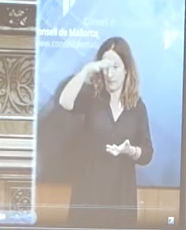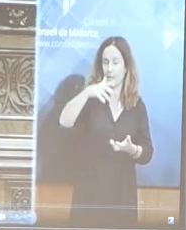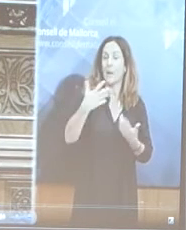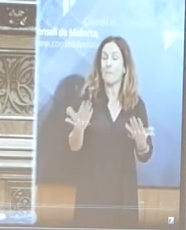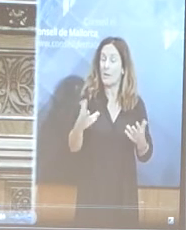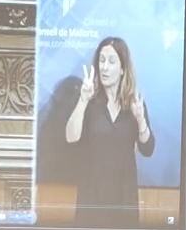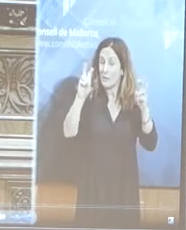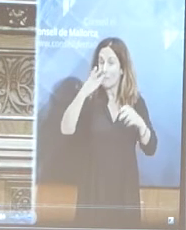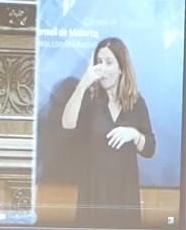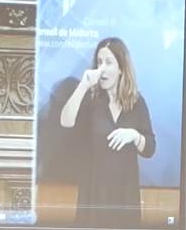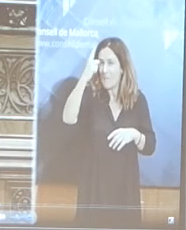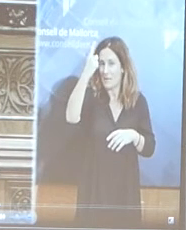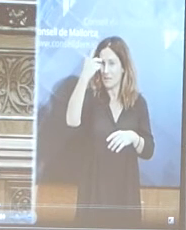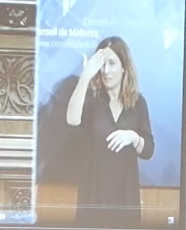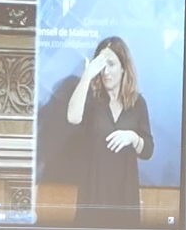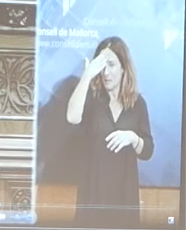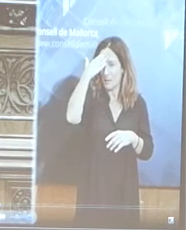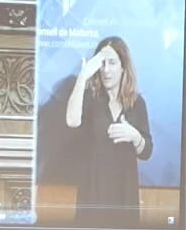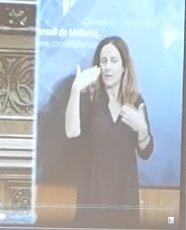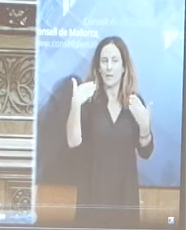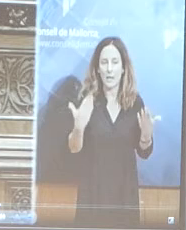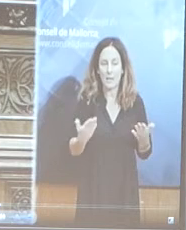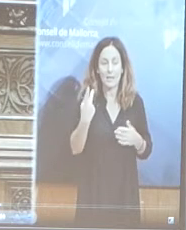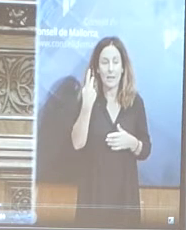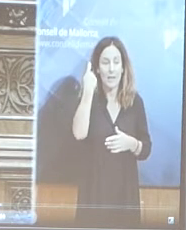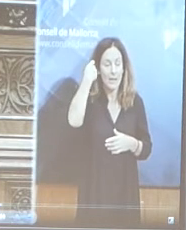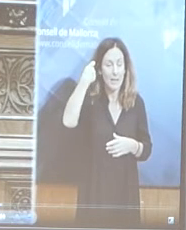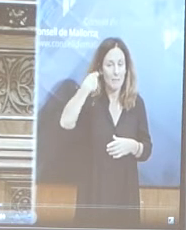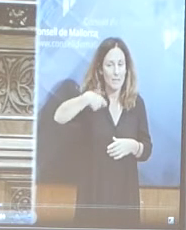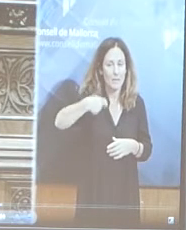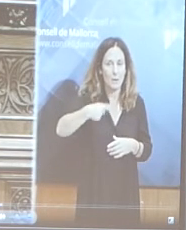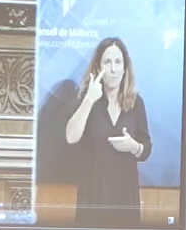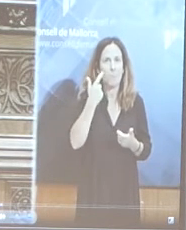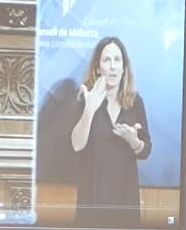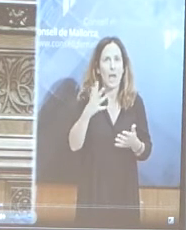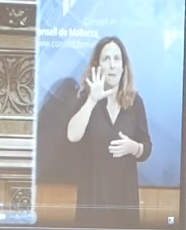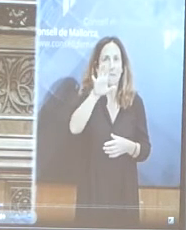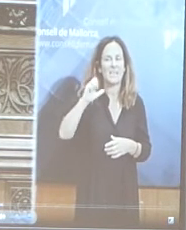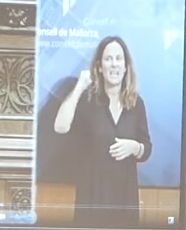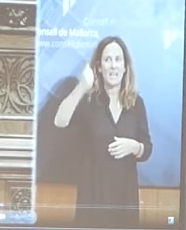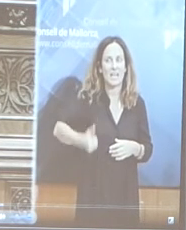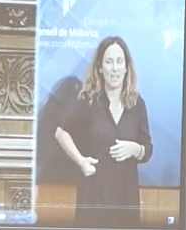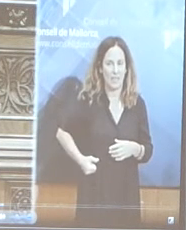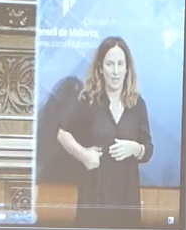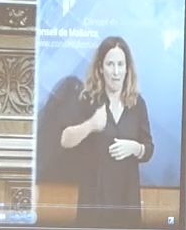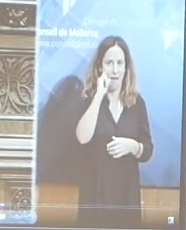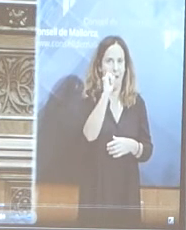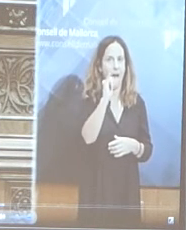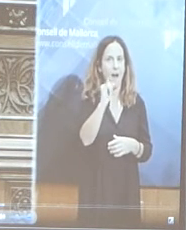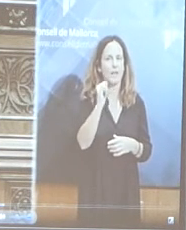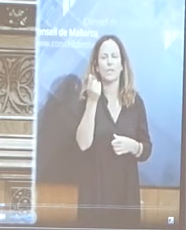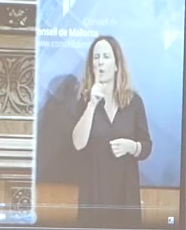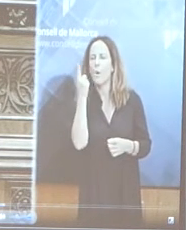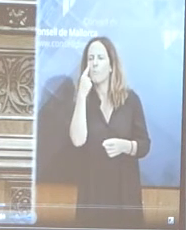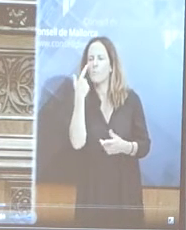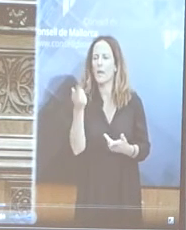parla, si es pot o no sostenir les pensions, escolti, mirem la riquesa del país. No analitzem a través de